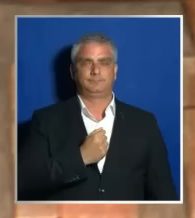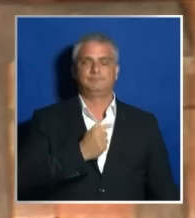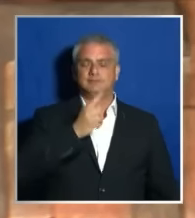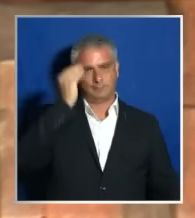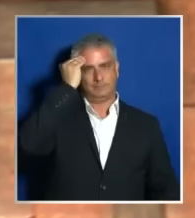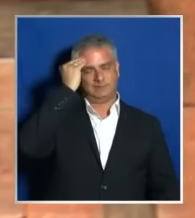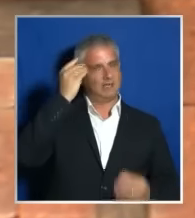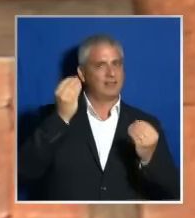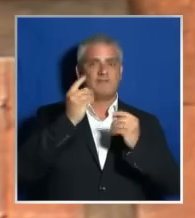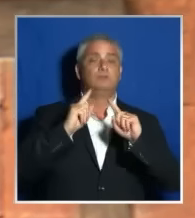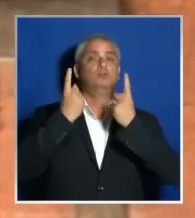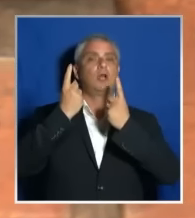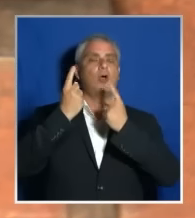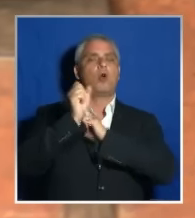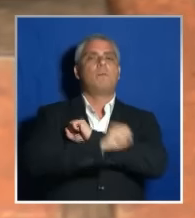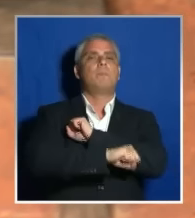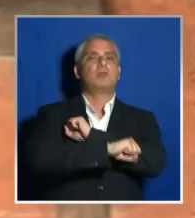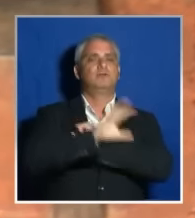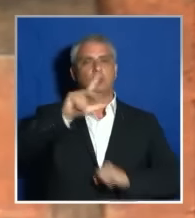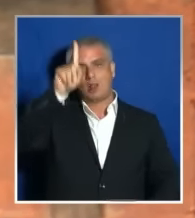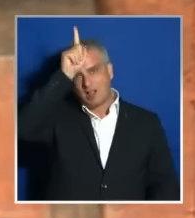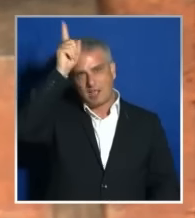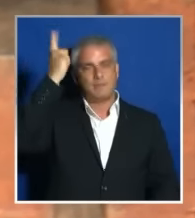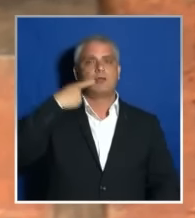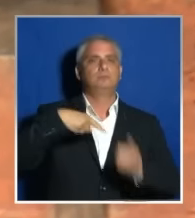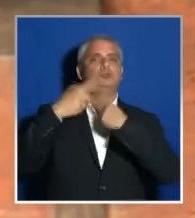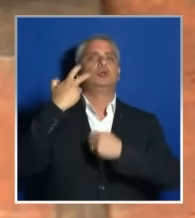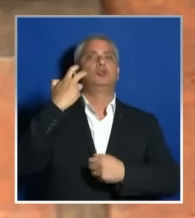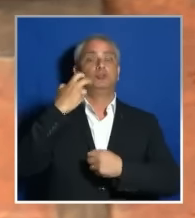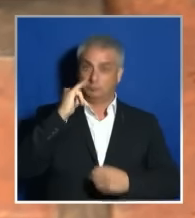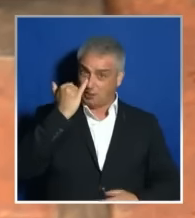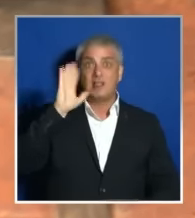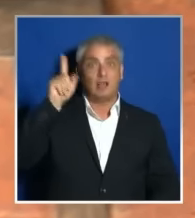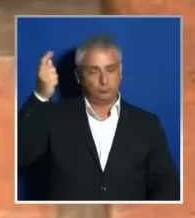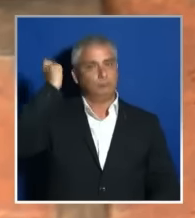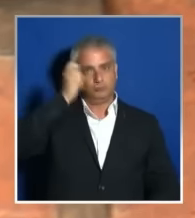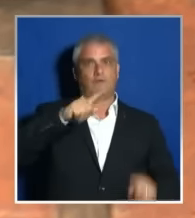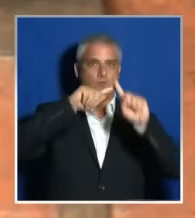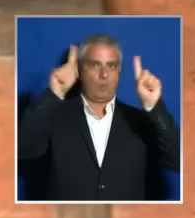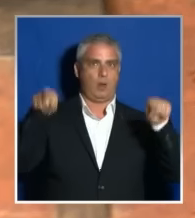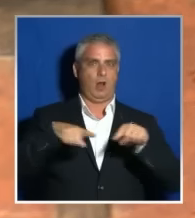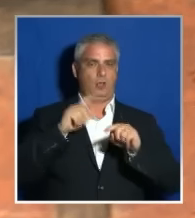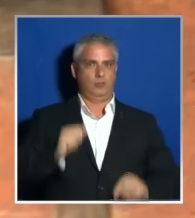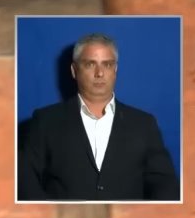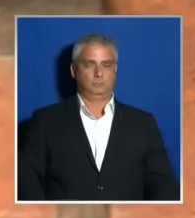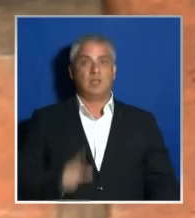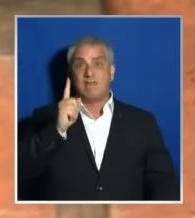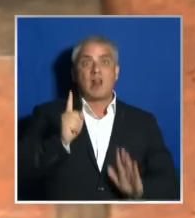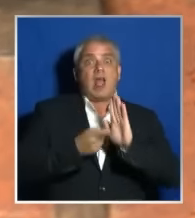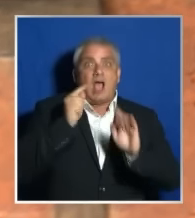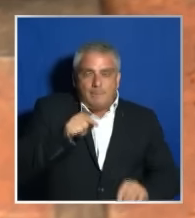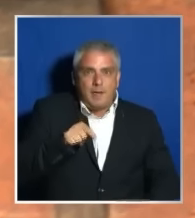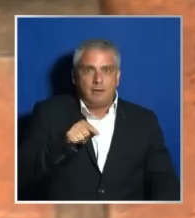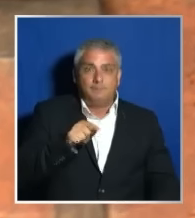זה מזכיר דברים שקרו באוניברסיטאות של גרמניה בשנות ה-30. כן, גם שם ניפצו שמשות. רק